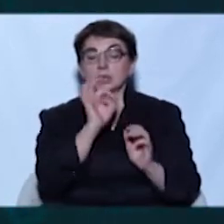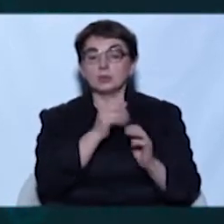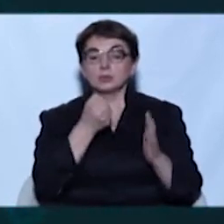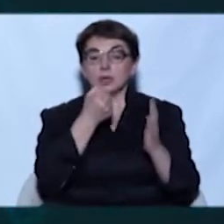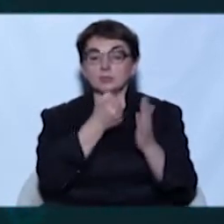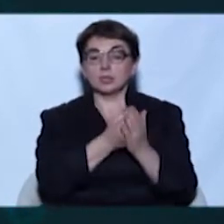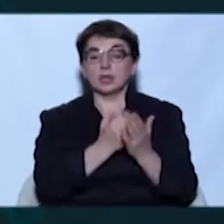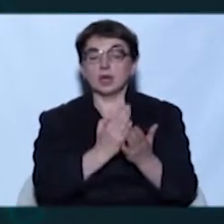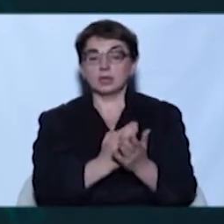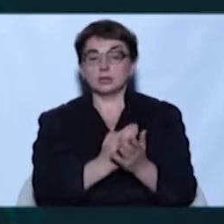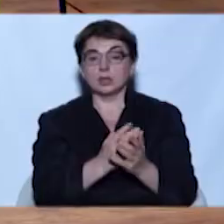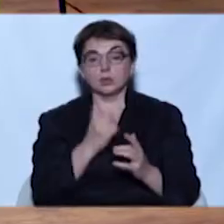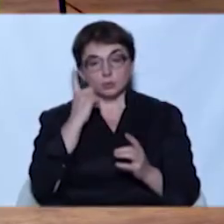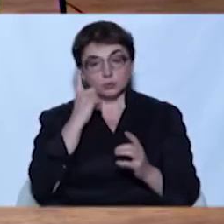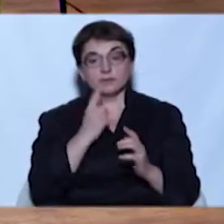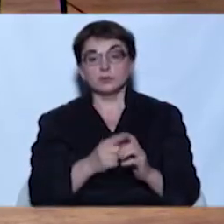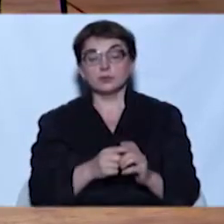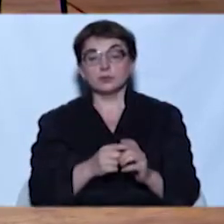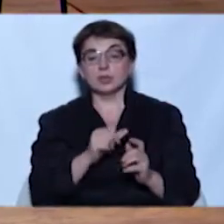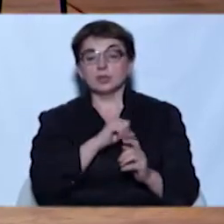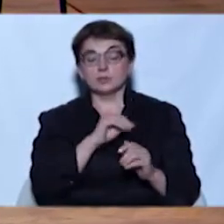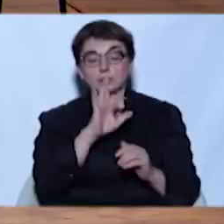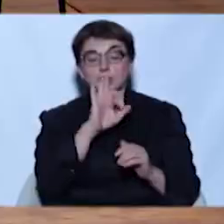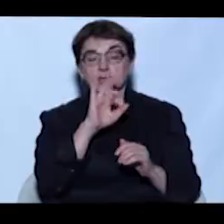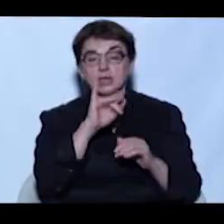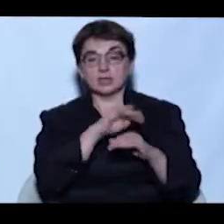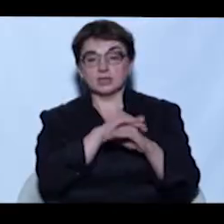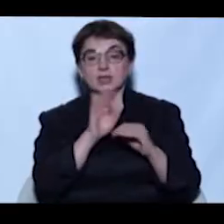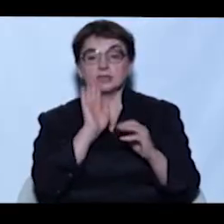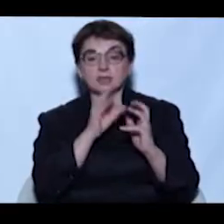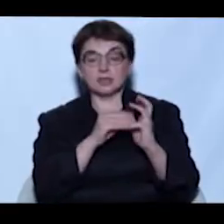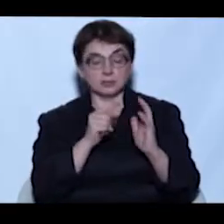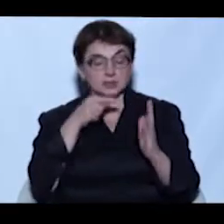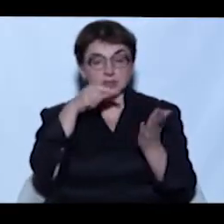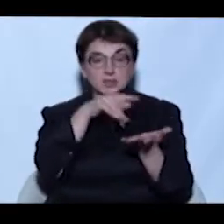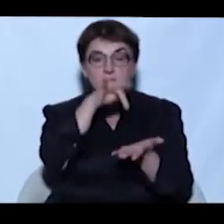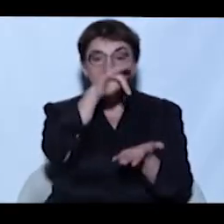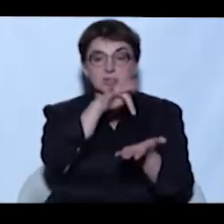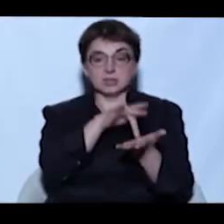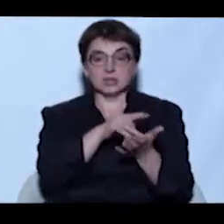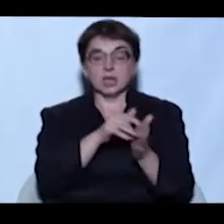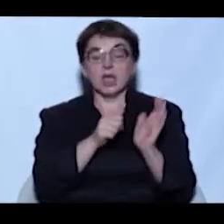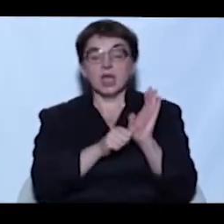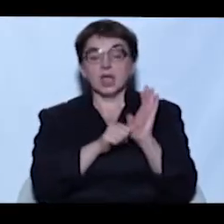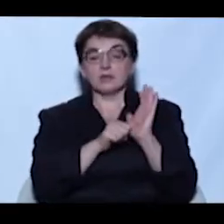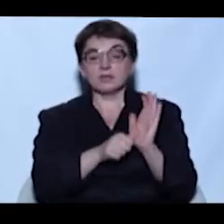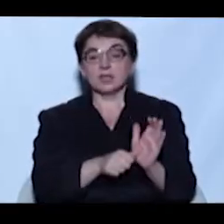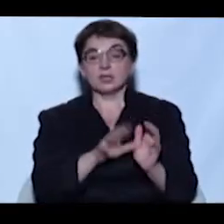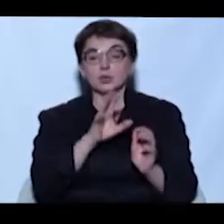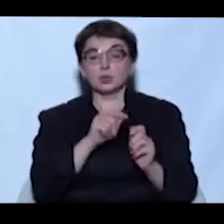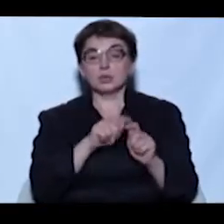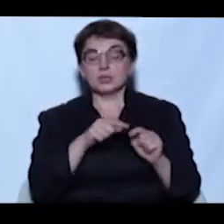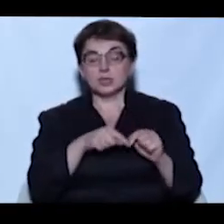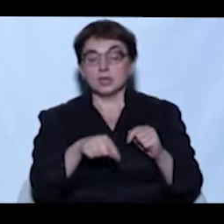აღწევს. Უნდა აღინიშნოს, რომ ქერქიდან დედამიწის ცენტრამდე 6500